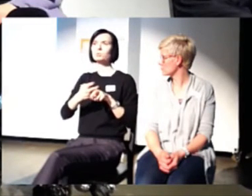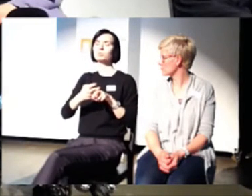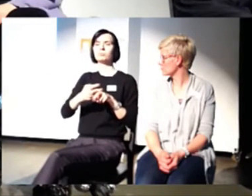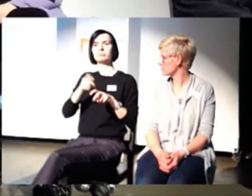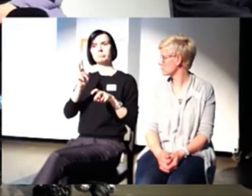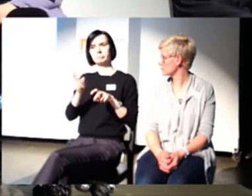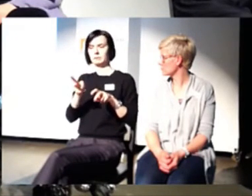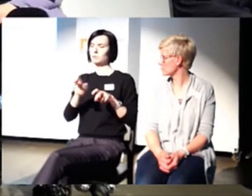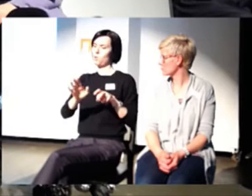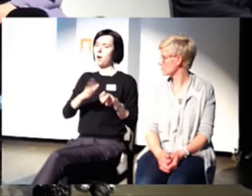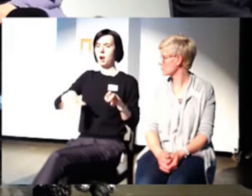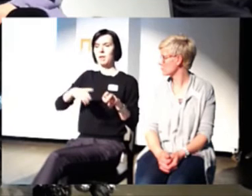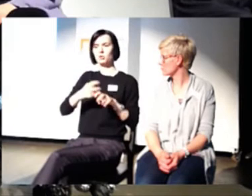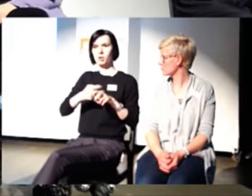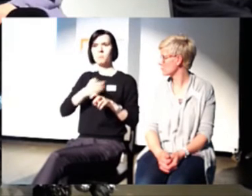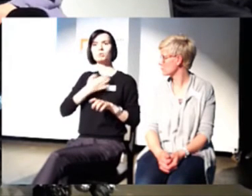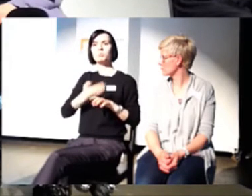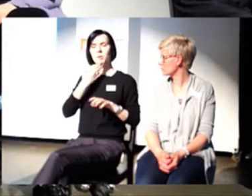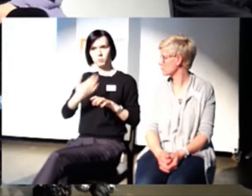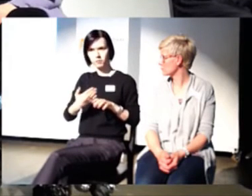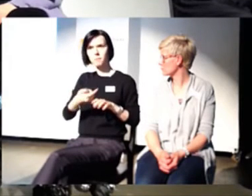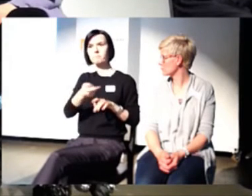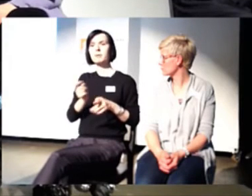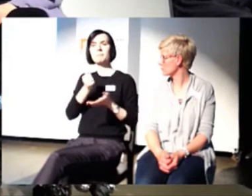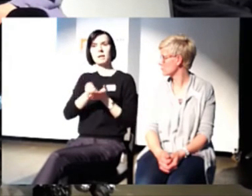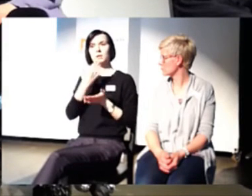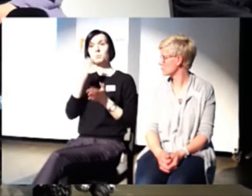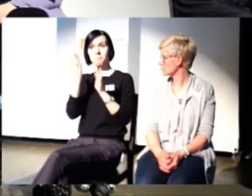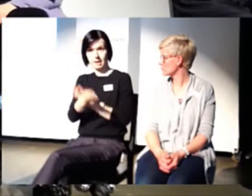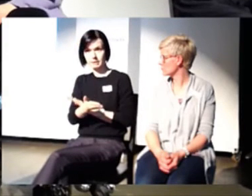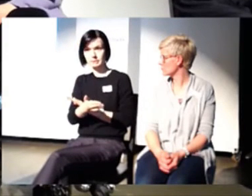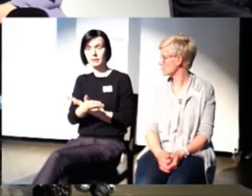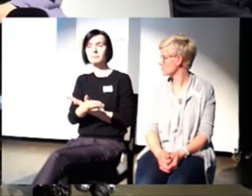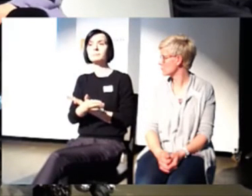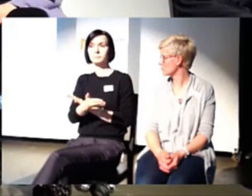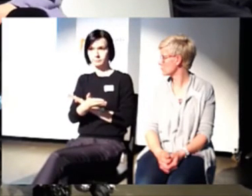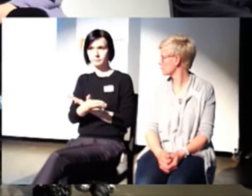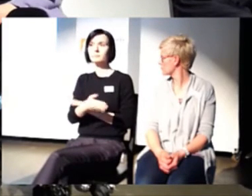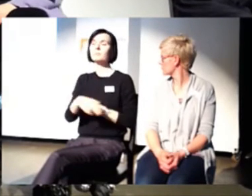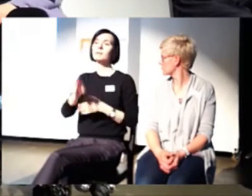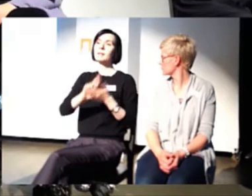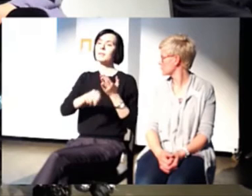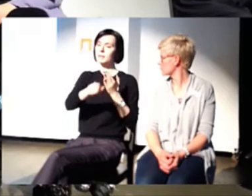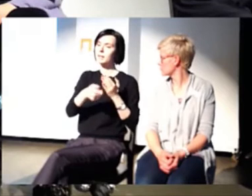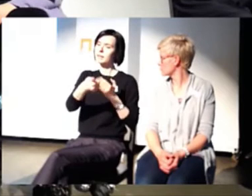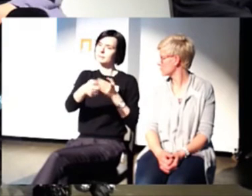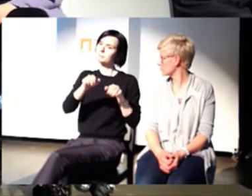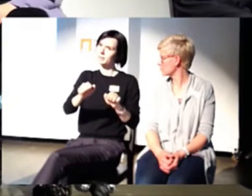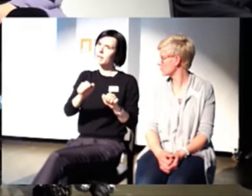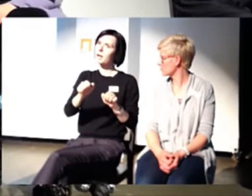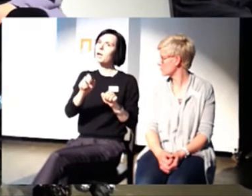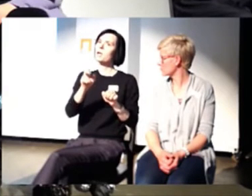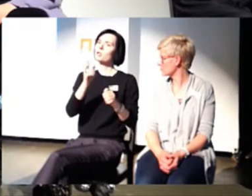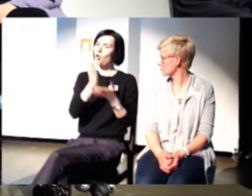arviointiin. Hakijan on tärkeää valita oikea ala, jotta hakemus päätyy juuri oman alan asiantuntijoiden